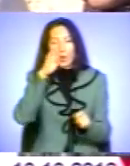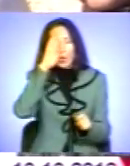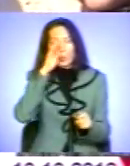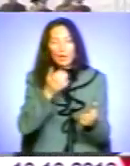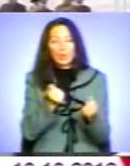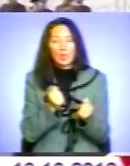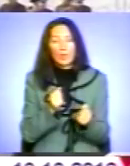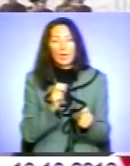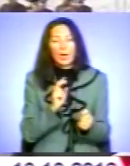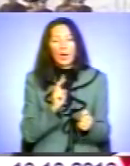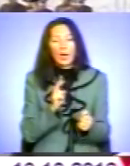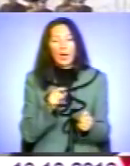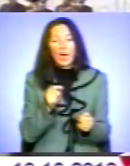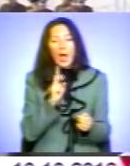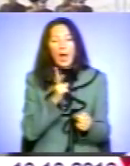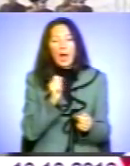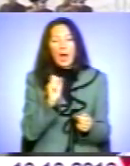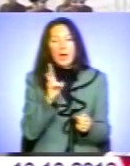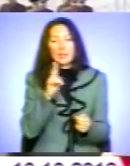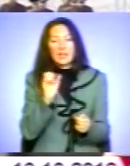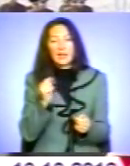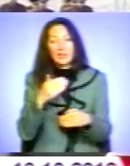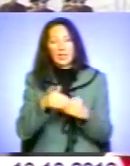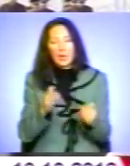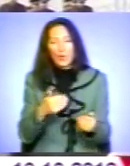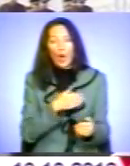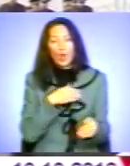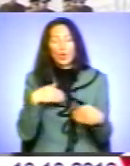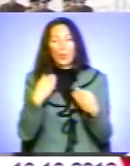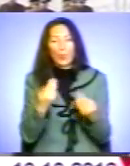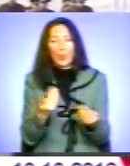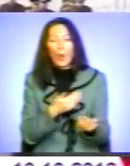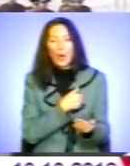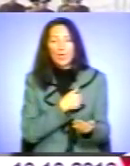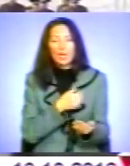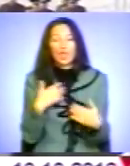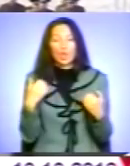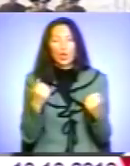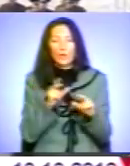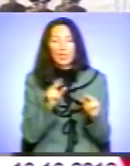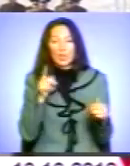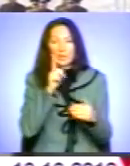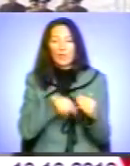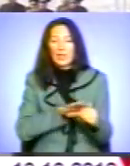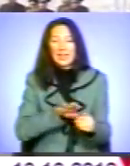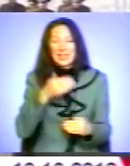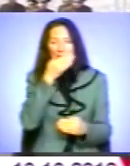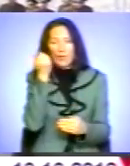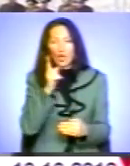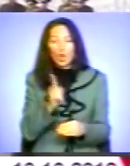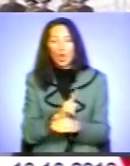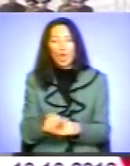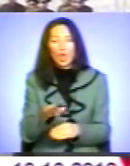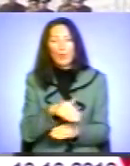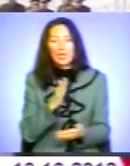набори. Я хочу побажати їм здоров'я, щастя, віри. Не забувати, що Тернопільщина